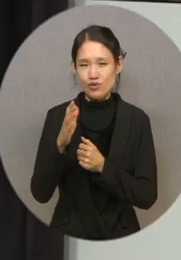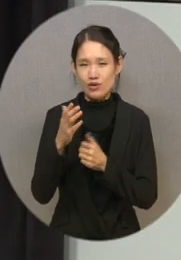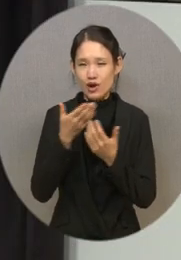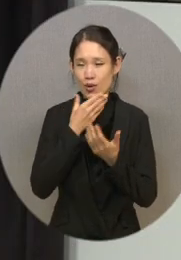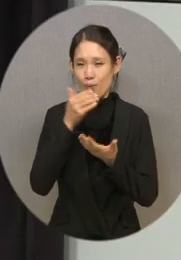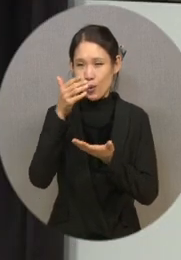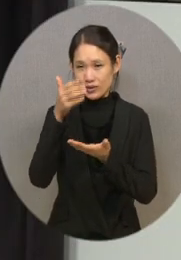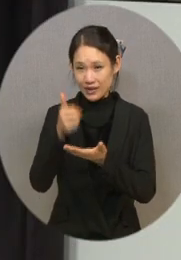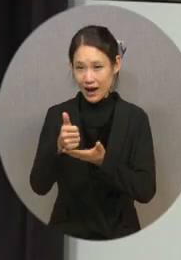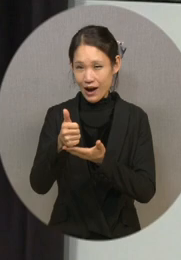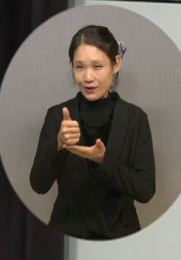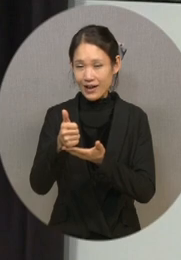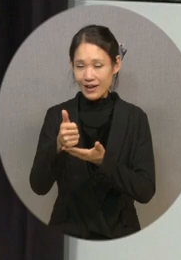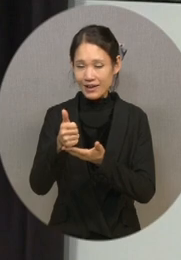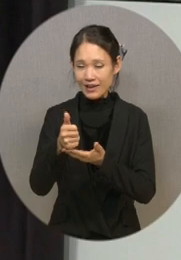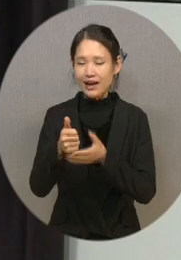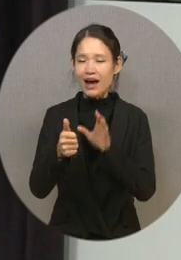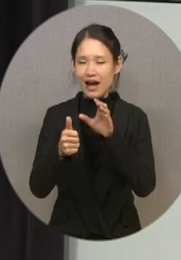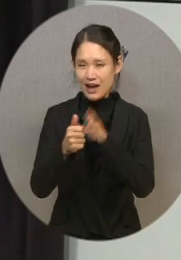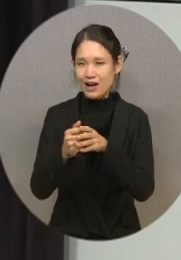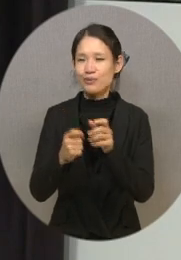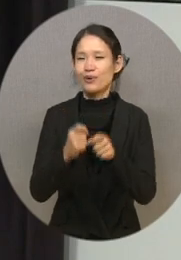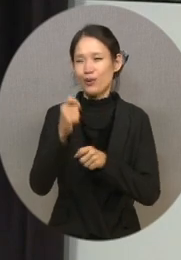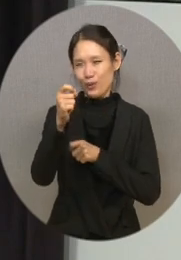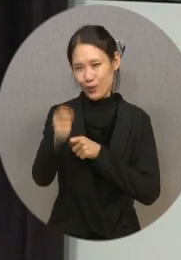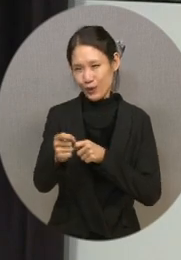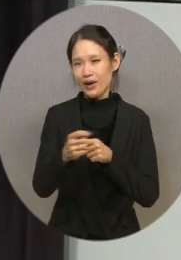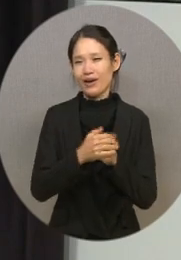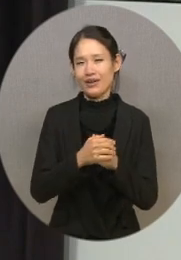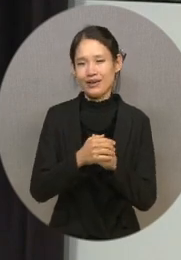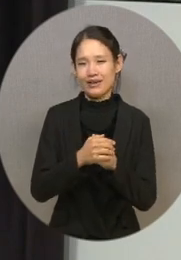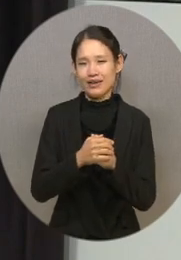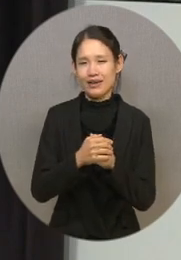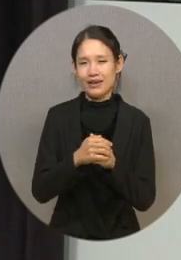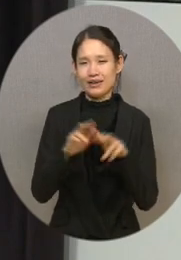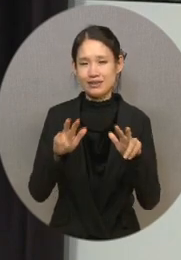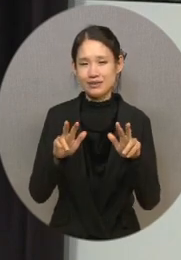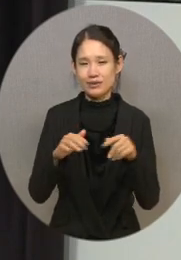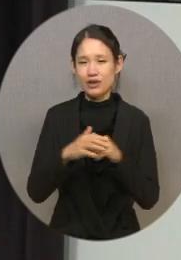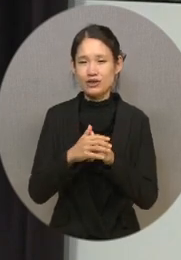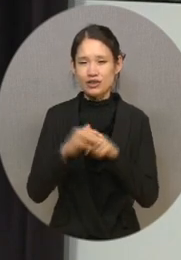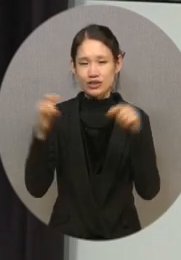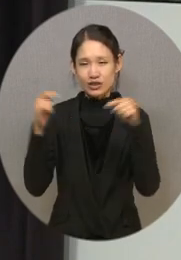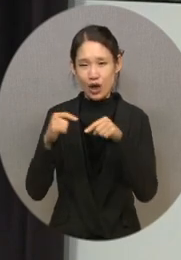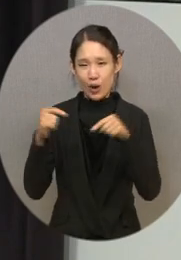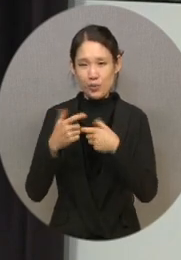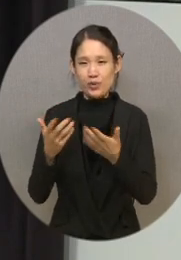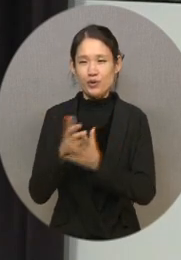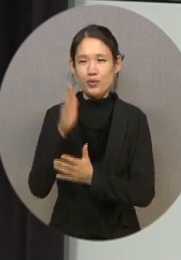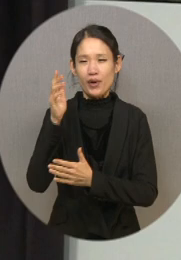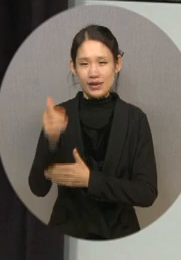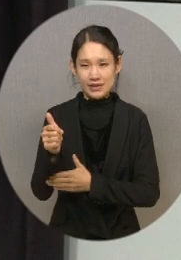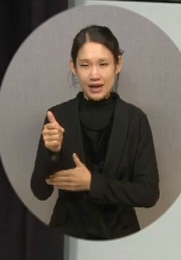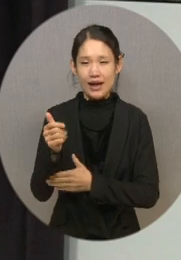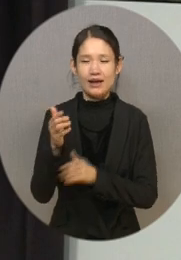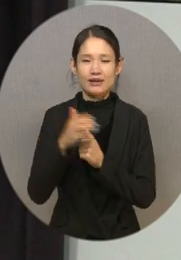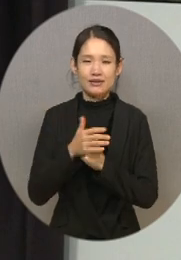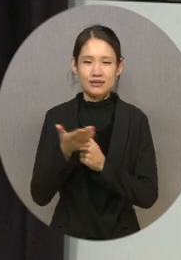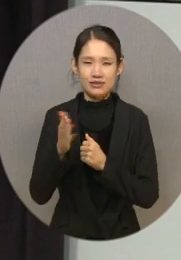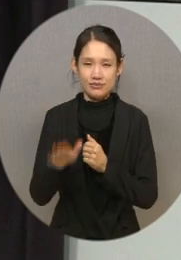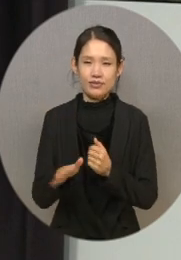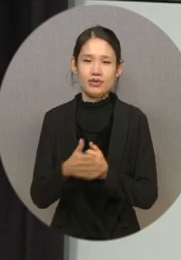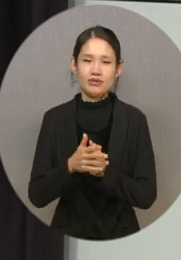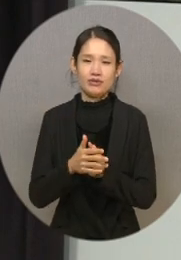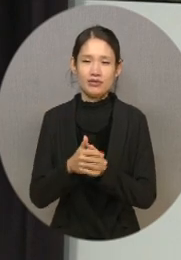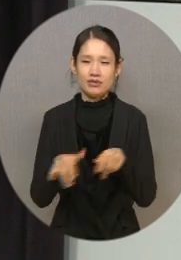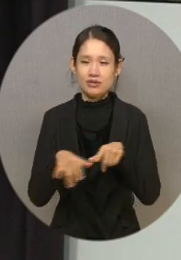하면은 영원한 장관입니다. 글쎄요. 지금 현재는 협의회 회장이시지만 예. 이제 회장이시지만은